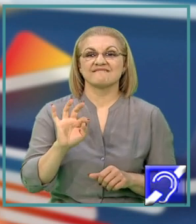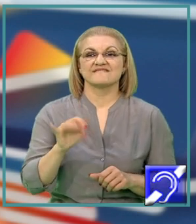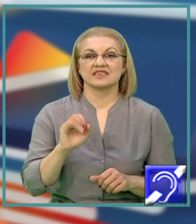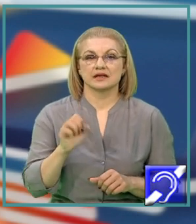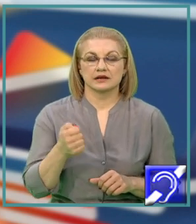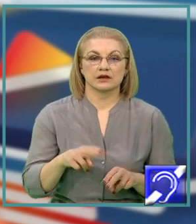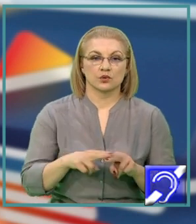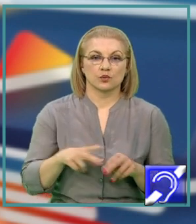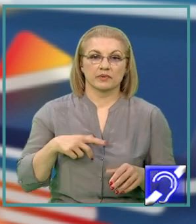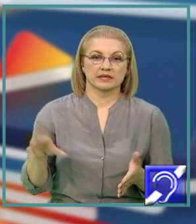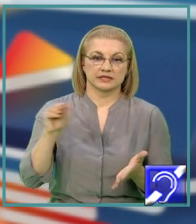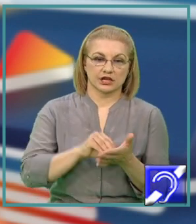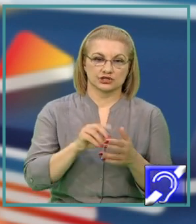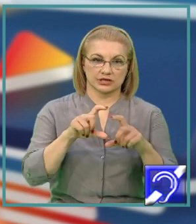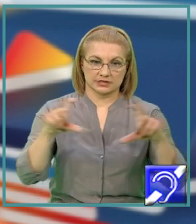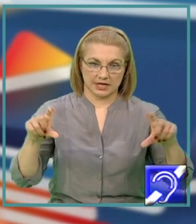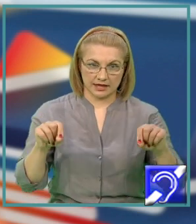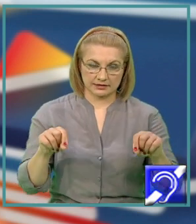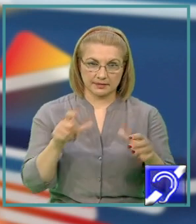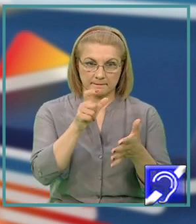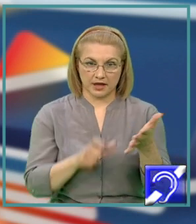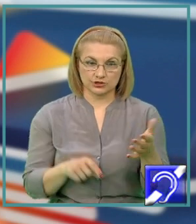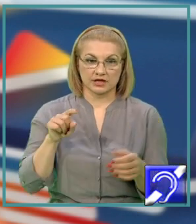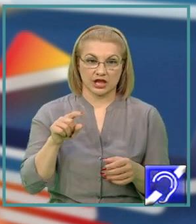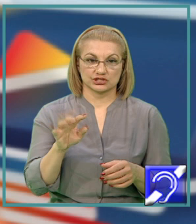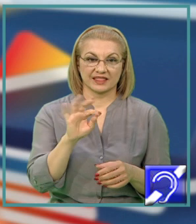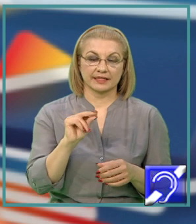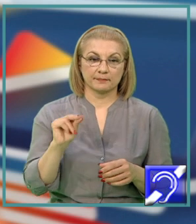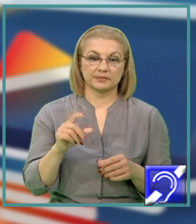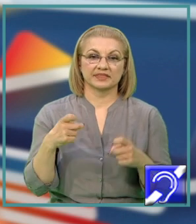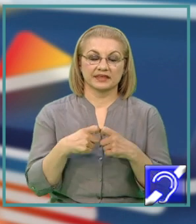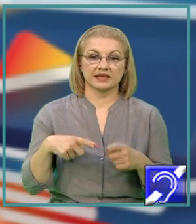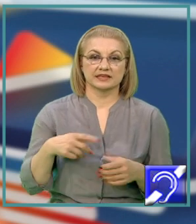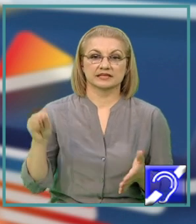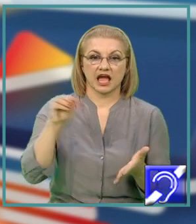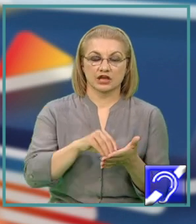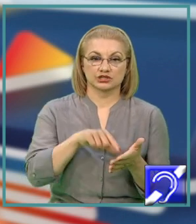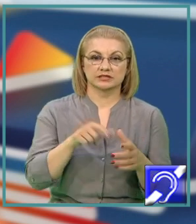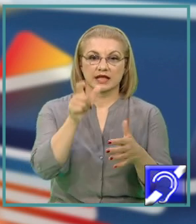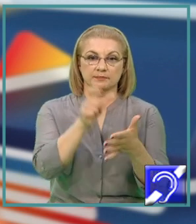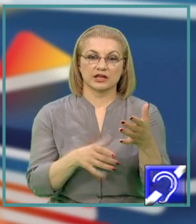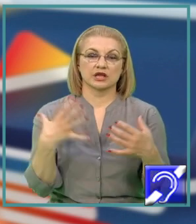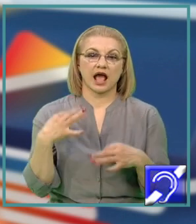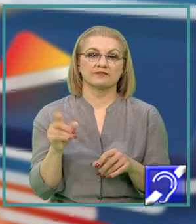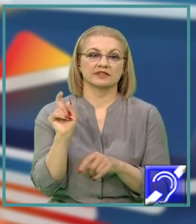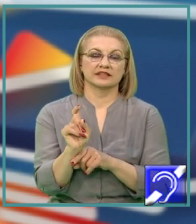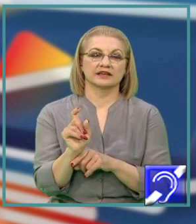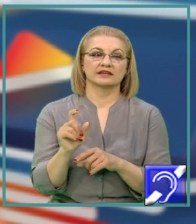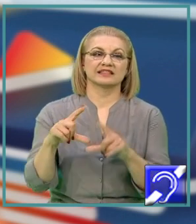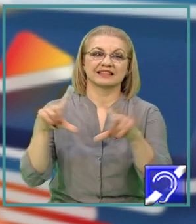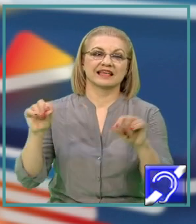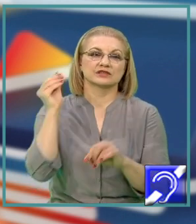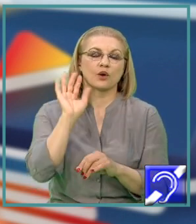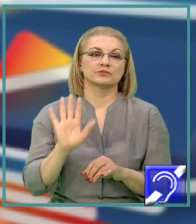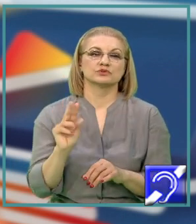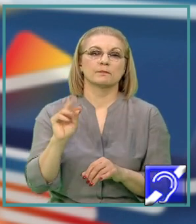este așezat în pagină. Acest tip de text este așezat în pagină altfel decât textele obișnuite